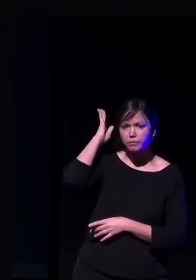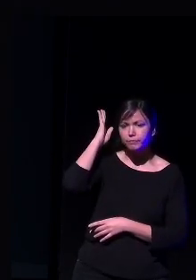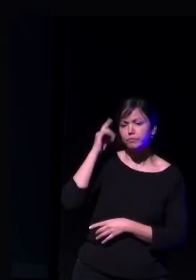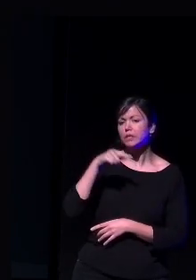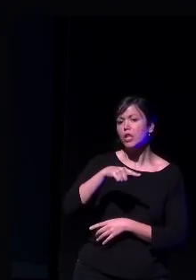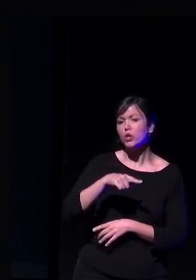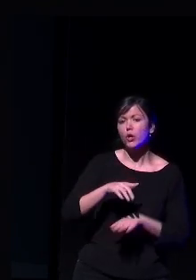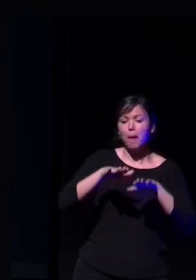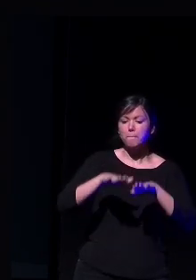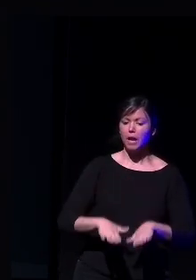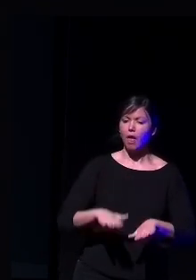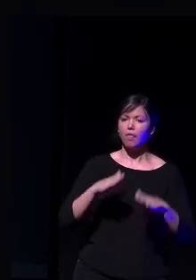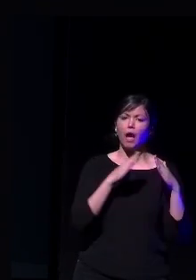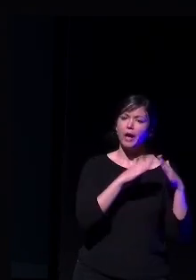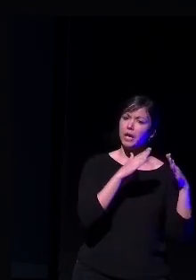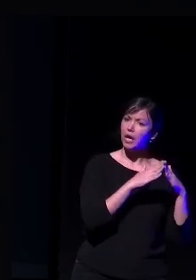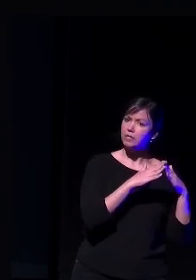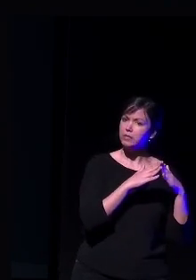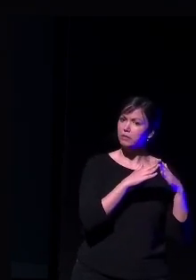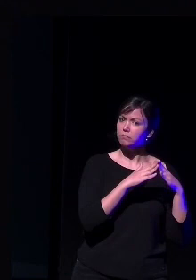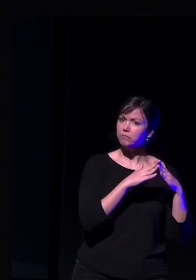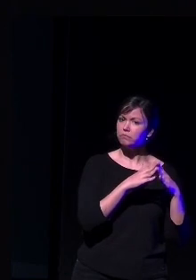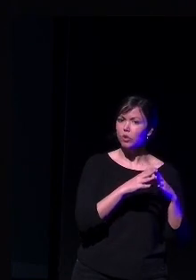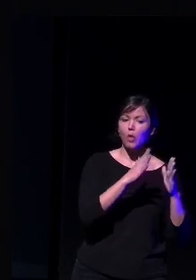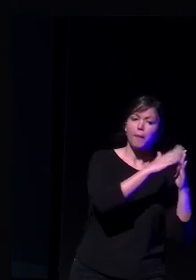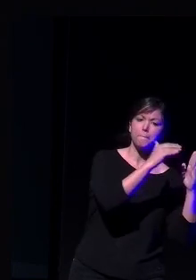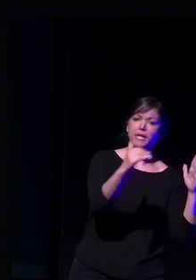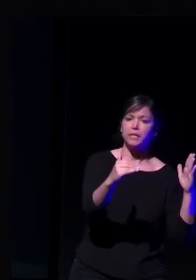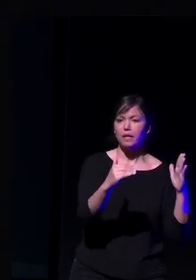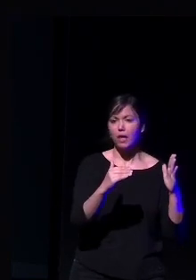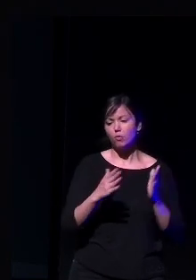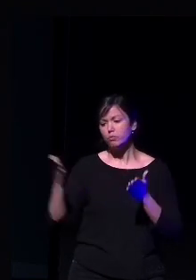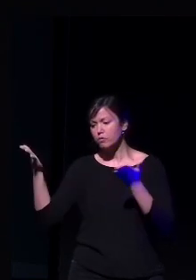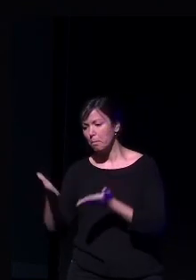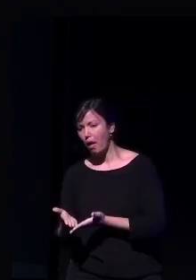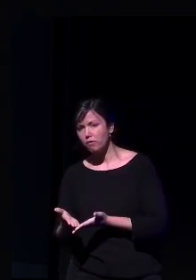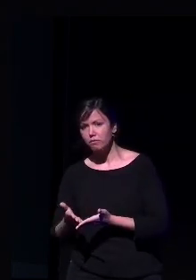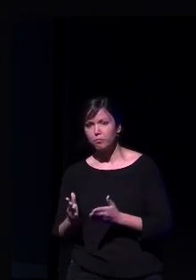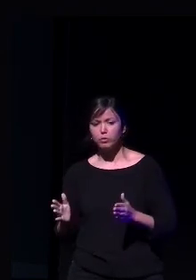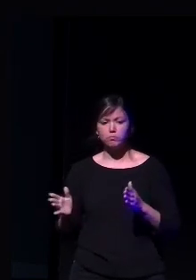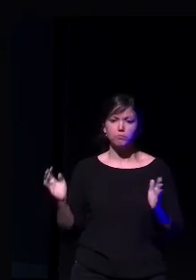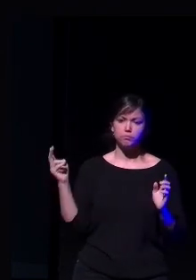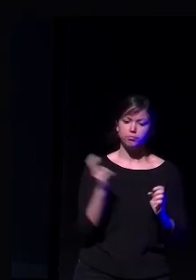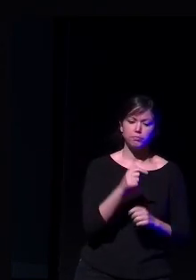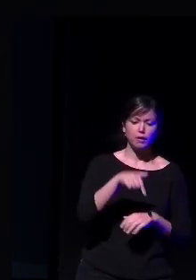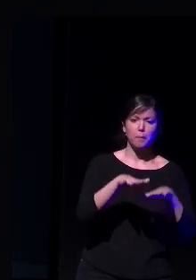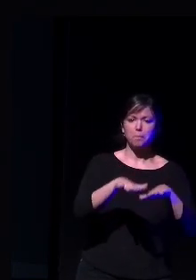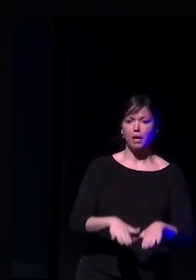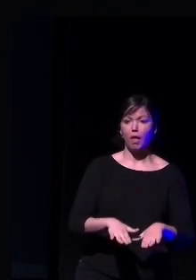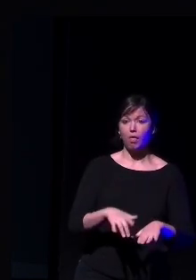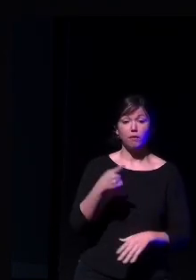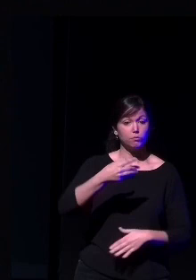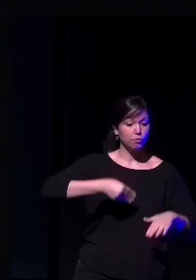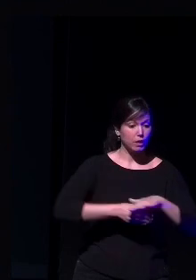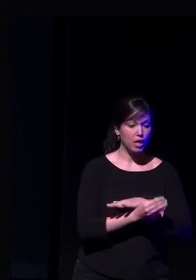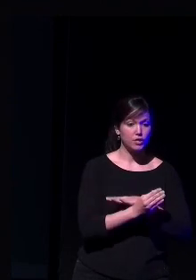era un lloc de parada a casa nostra dels Pirineus a les Valls. I bé, quan neixes a una